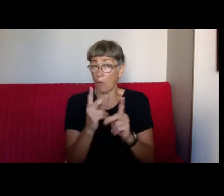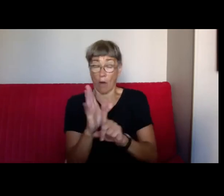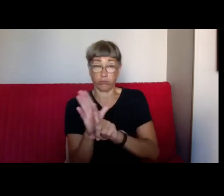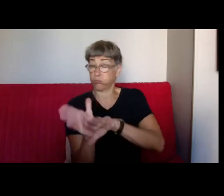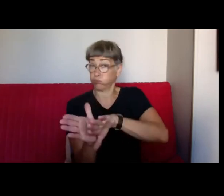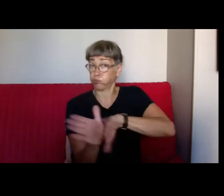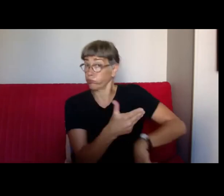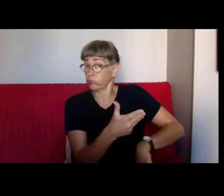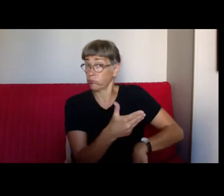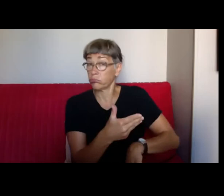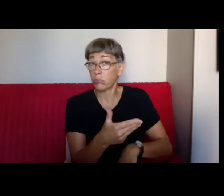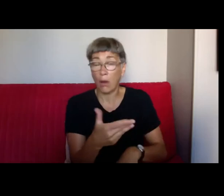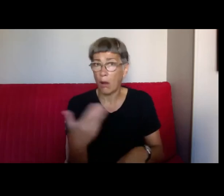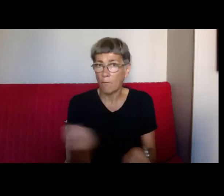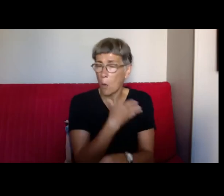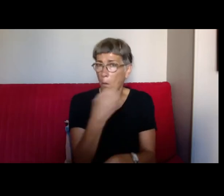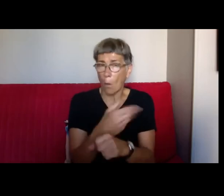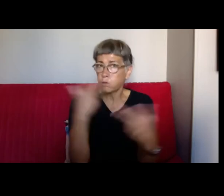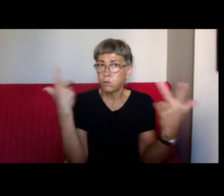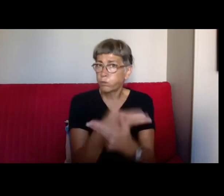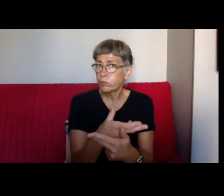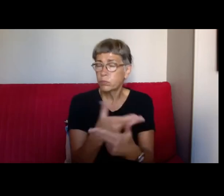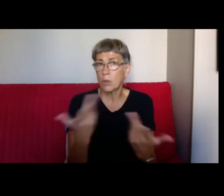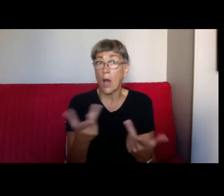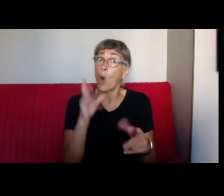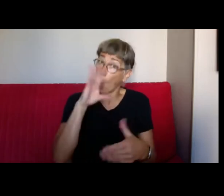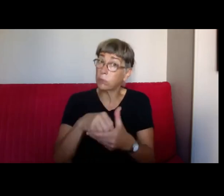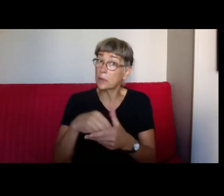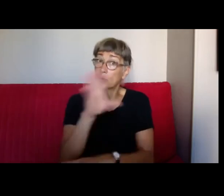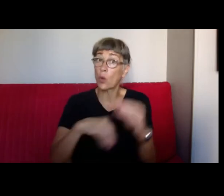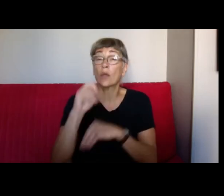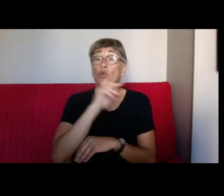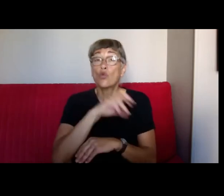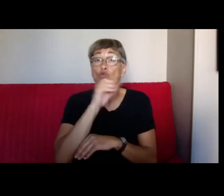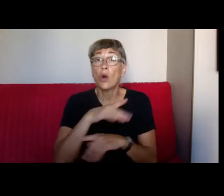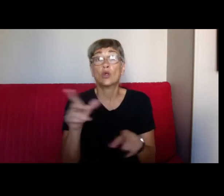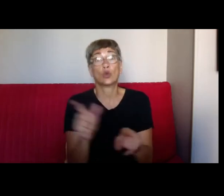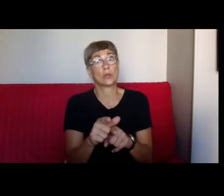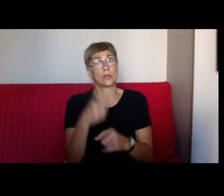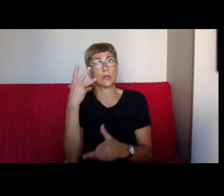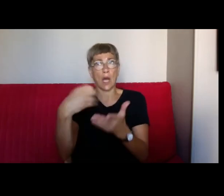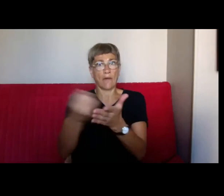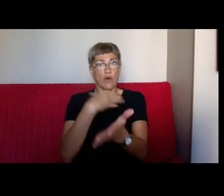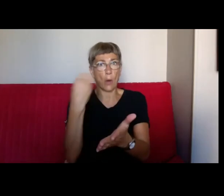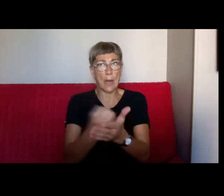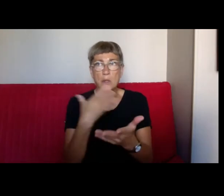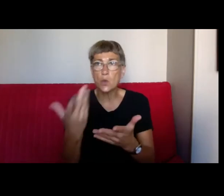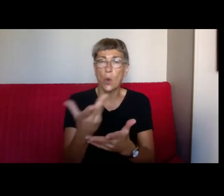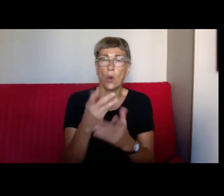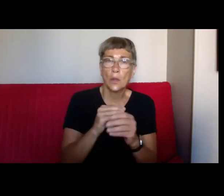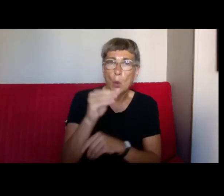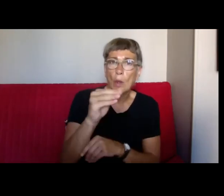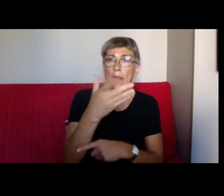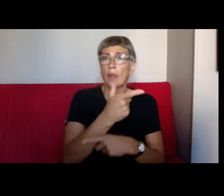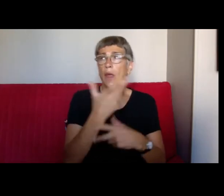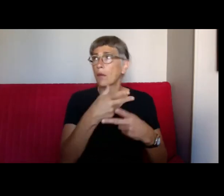l'information relative à la santé, y compris les soins d'urgence, un manque d'information générale et publique concernant la sécurité, présentée de manière simple et